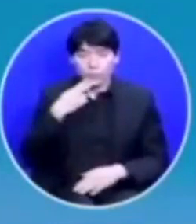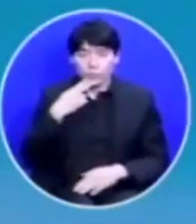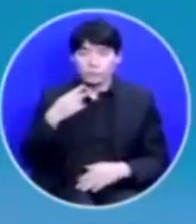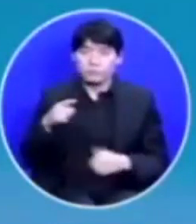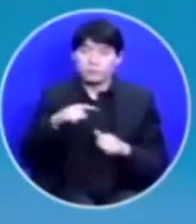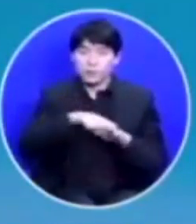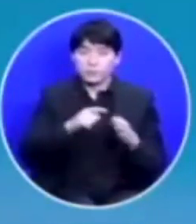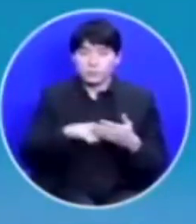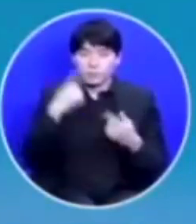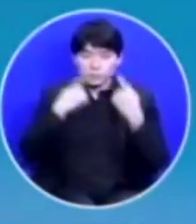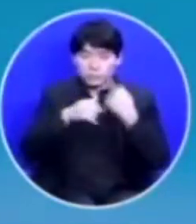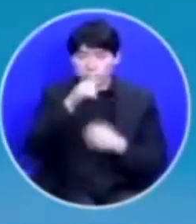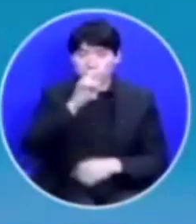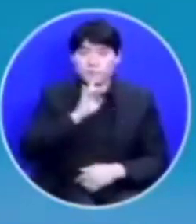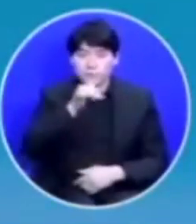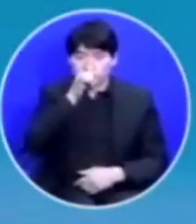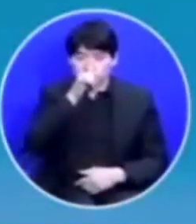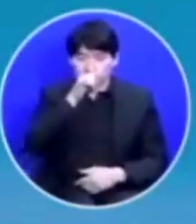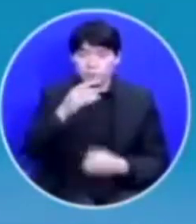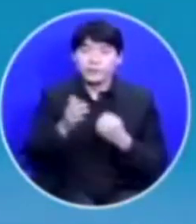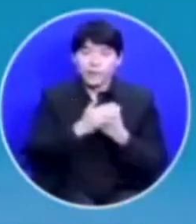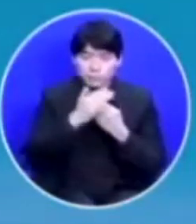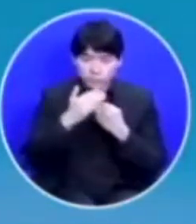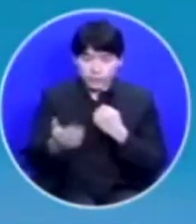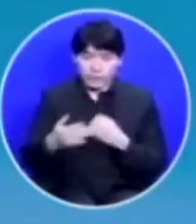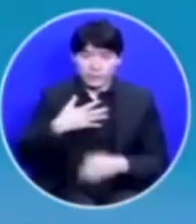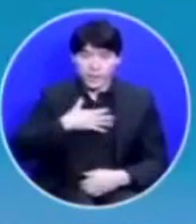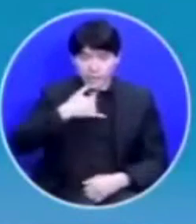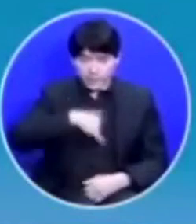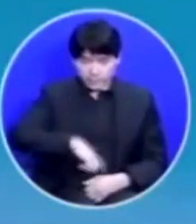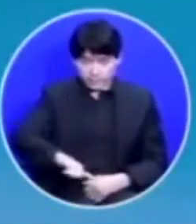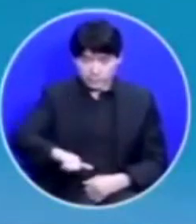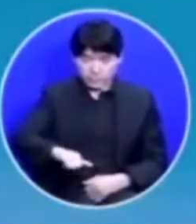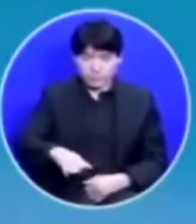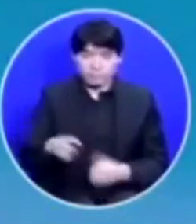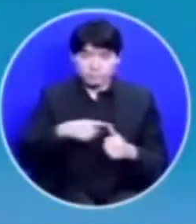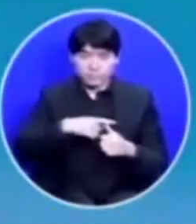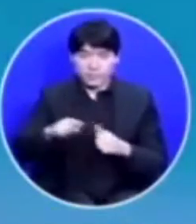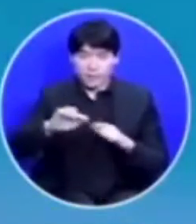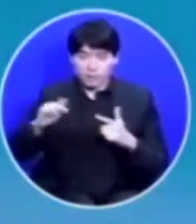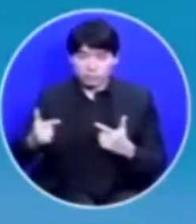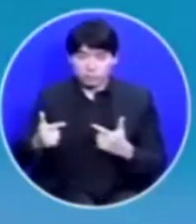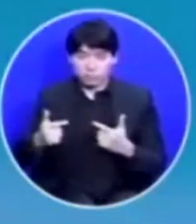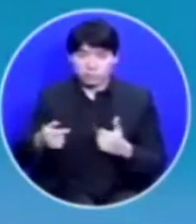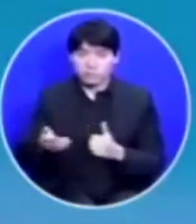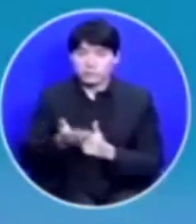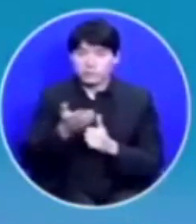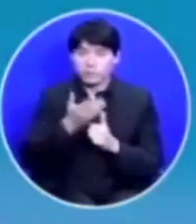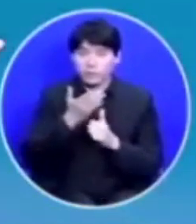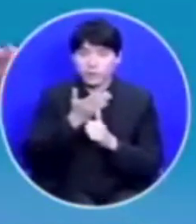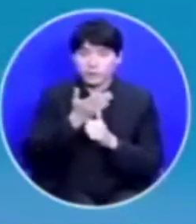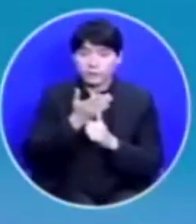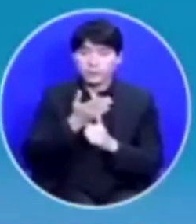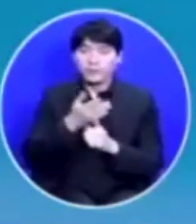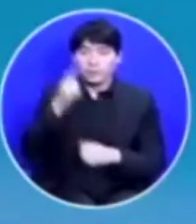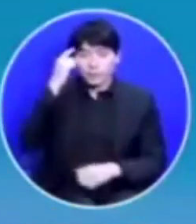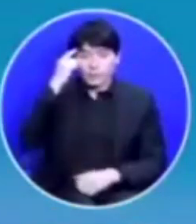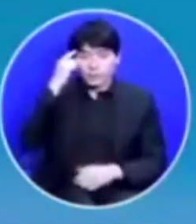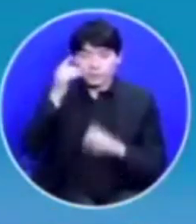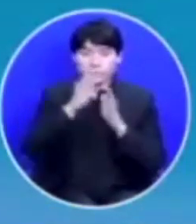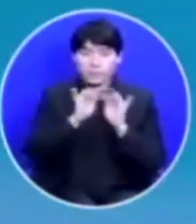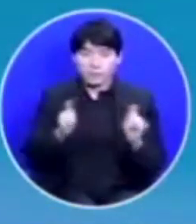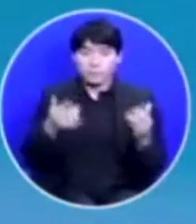나는 내 아이들을 내 안되고 길 거야 이렇게 생각하는 부모들도 산하의 많습니다